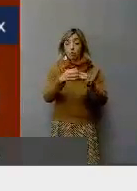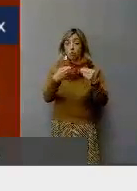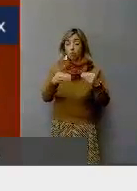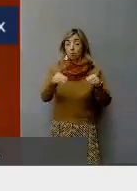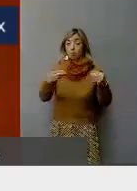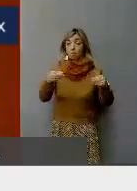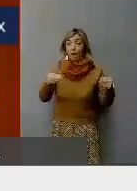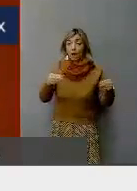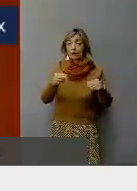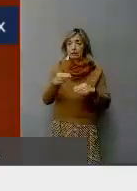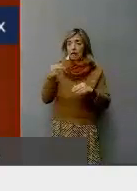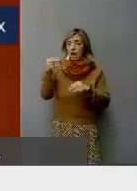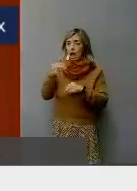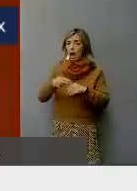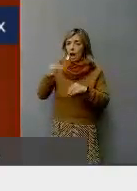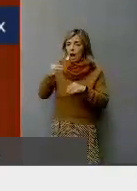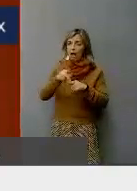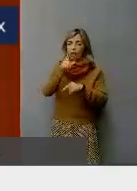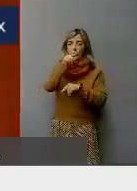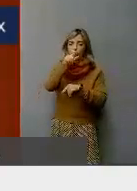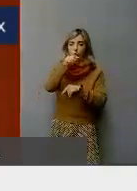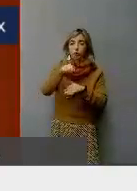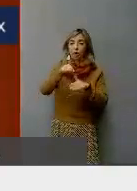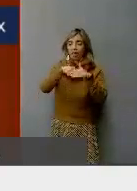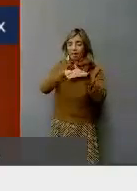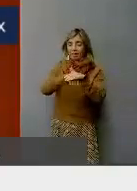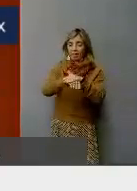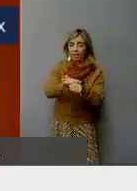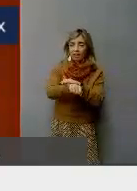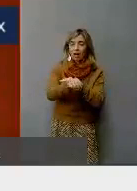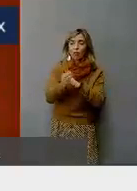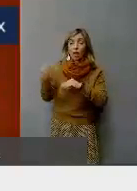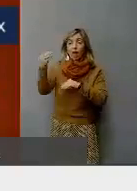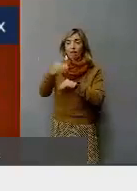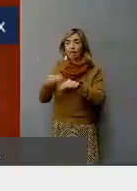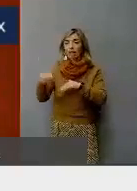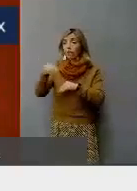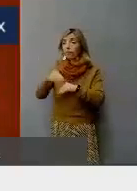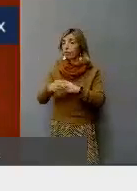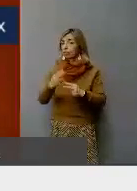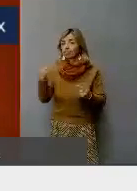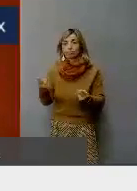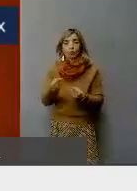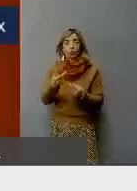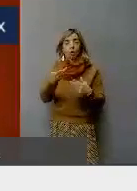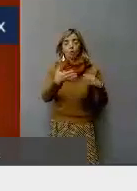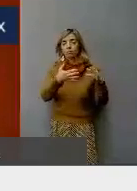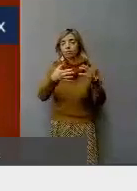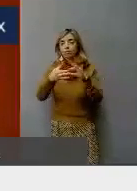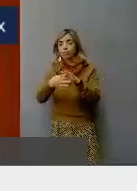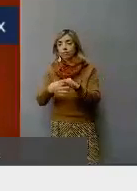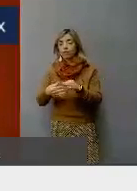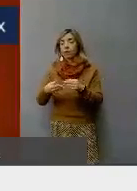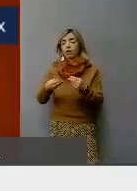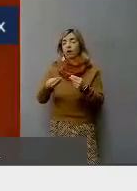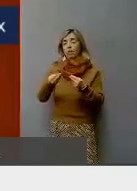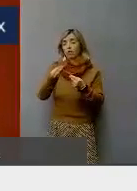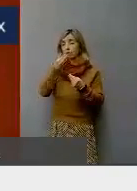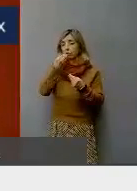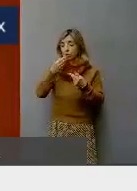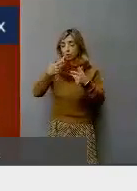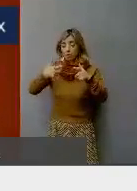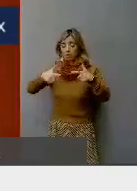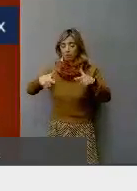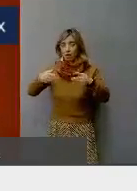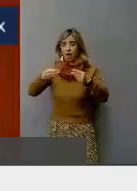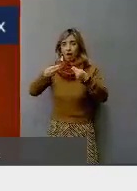di tartarughe e uccelli e cetacei muoiono per prove di gusti cannucce contiene il cibo bevande eccetera il